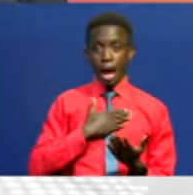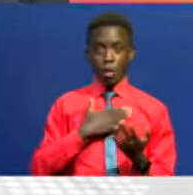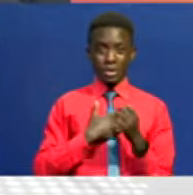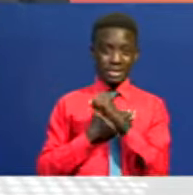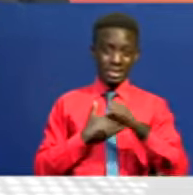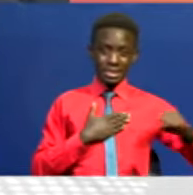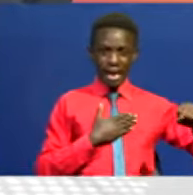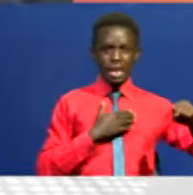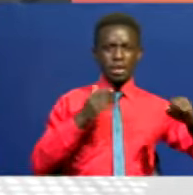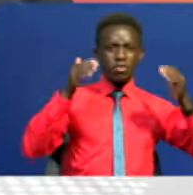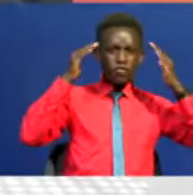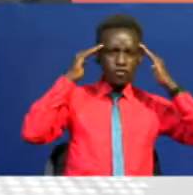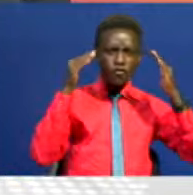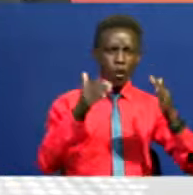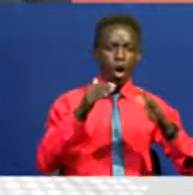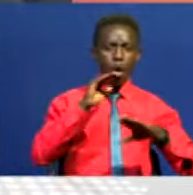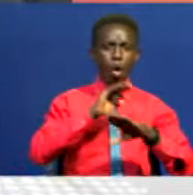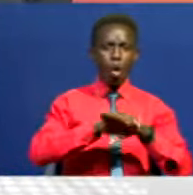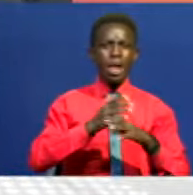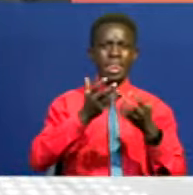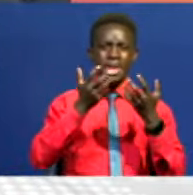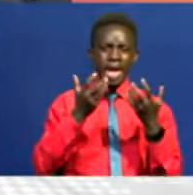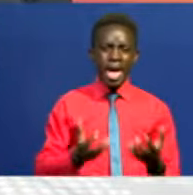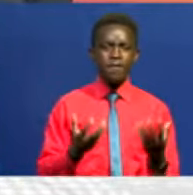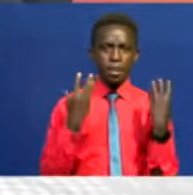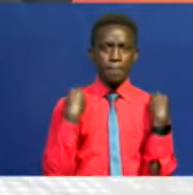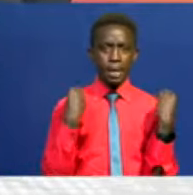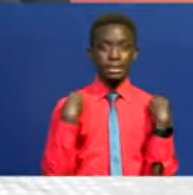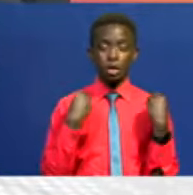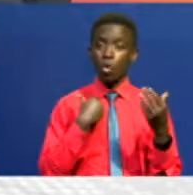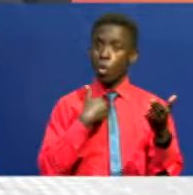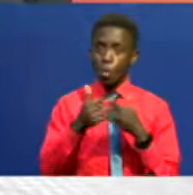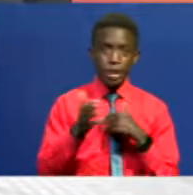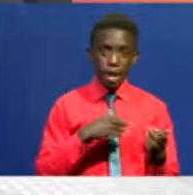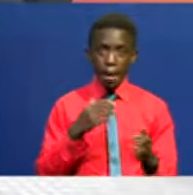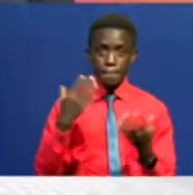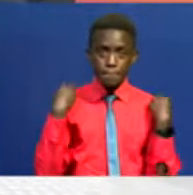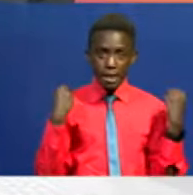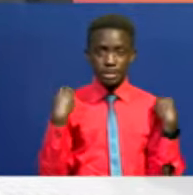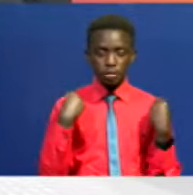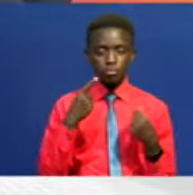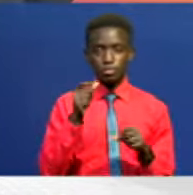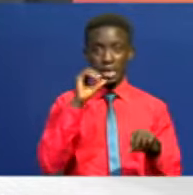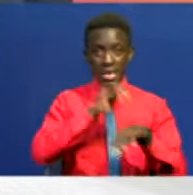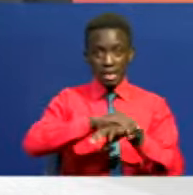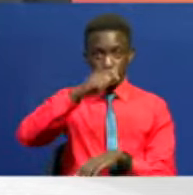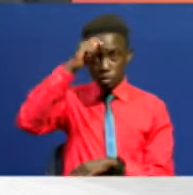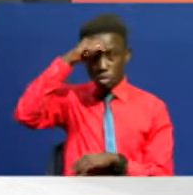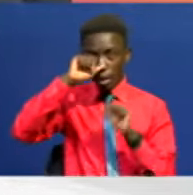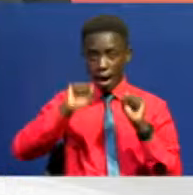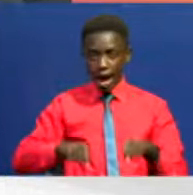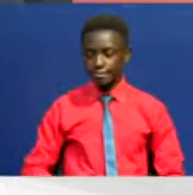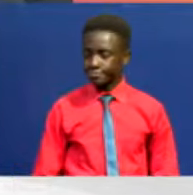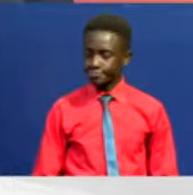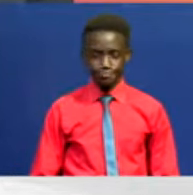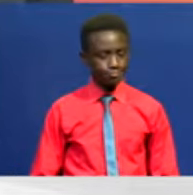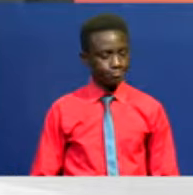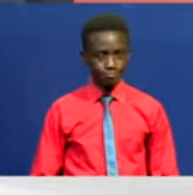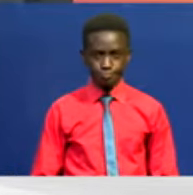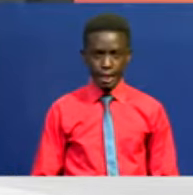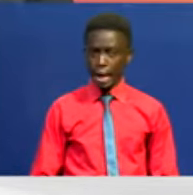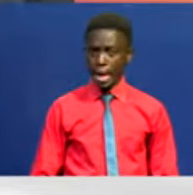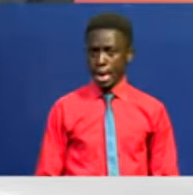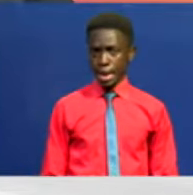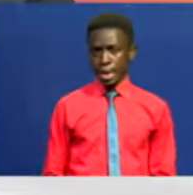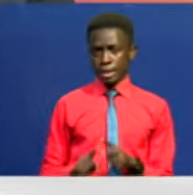intense practicals. Bila kufanya practicals huwezi pata ujuzi. Ndio maana pale mwanzo nilisema njia